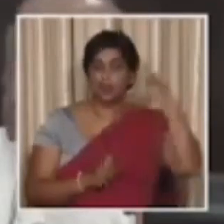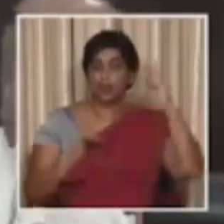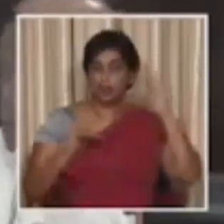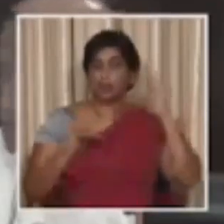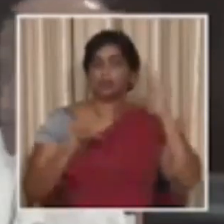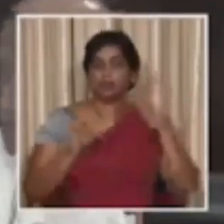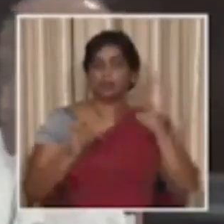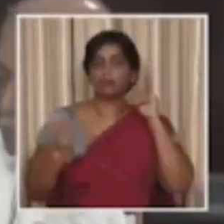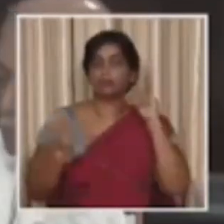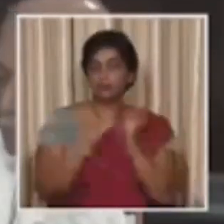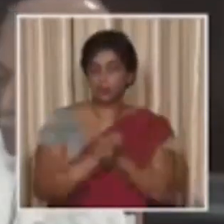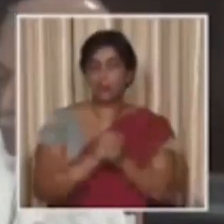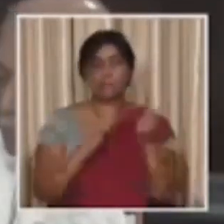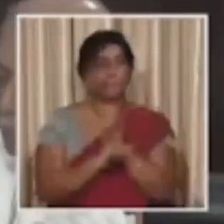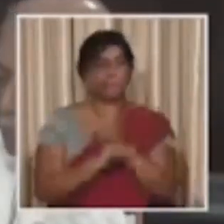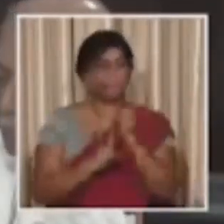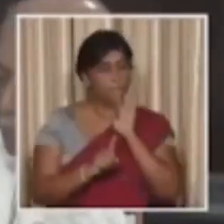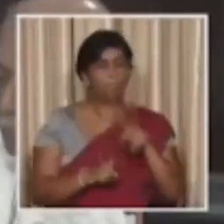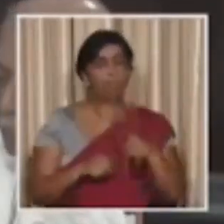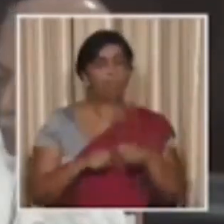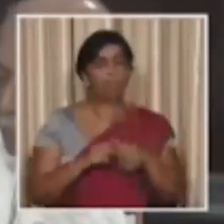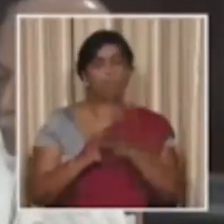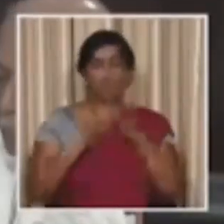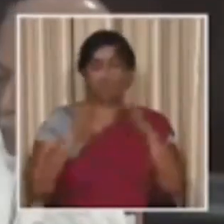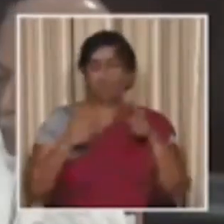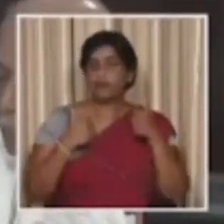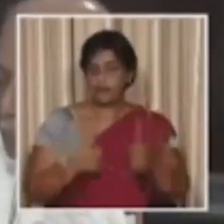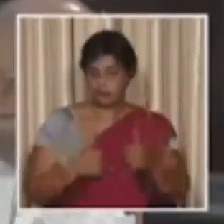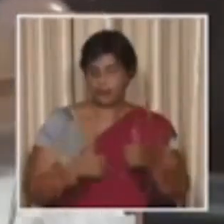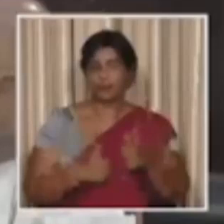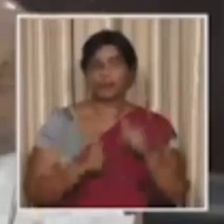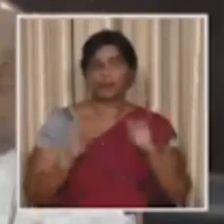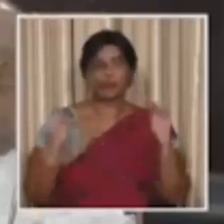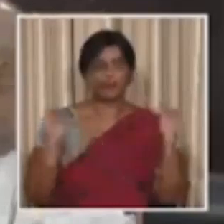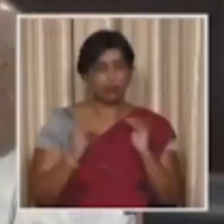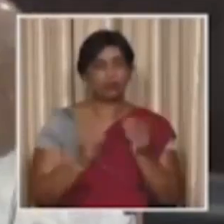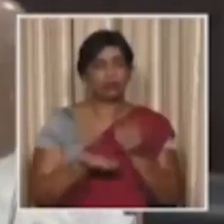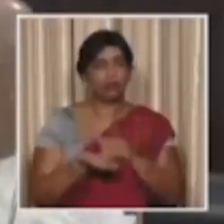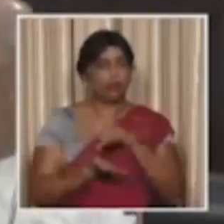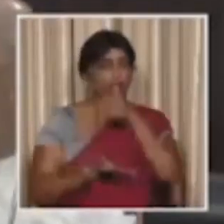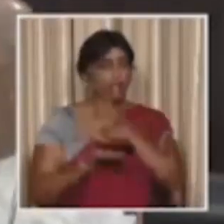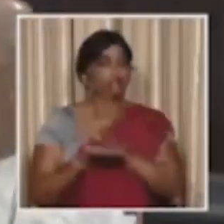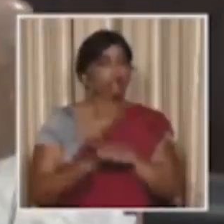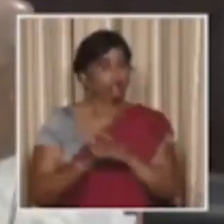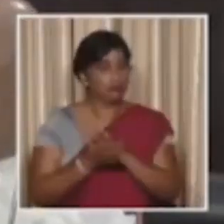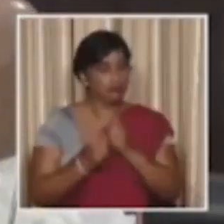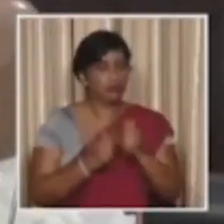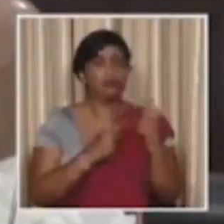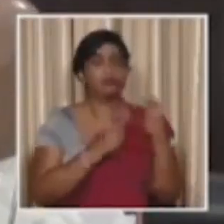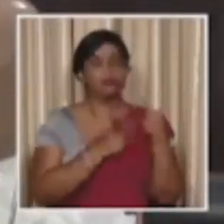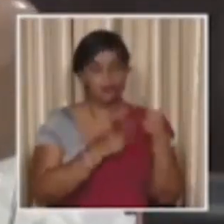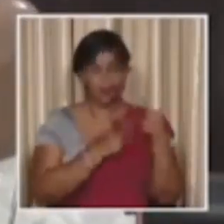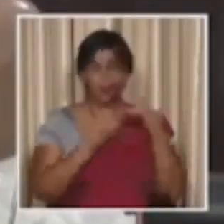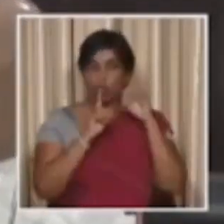දේශගුණික විපාර්ශ්ව බලපෑම් සමග මෙය වඩාත් වැදගත් වෙනවා කුඩා වැව් ප්‍රතිසංස්කරණය කිරීමේ